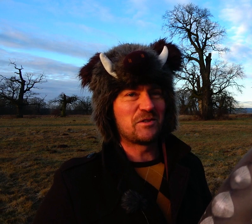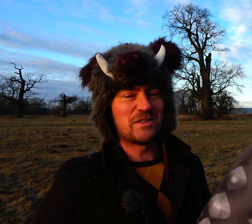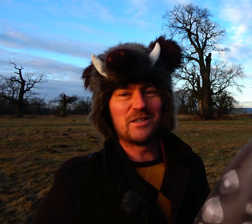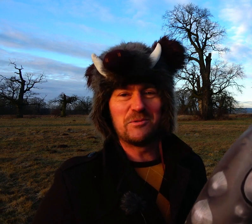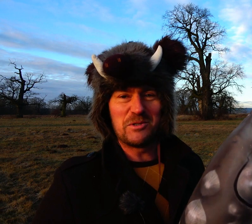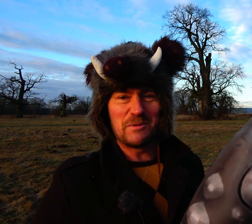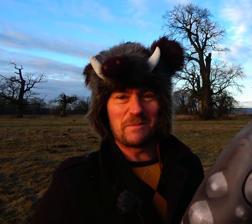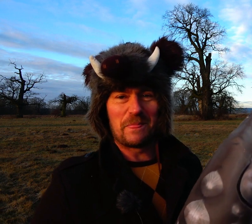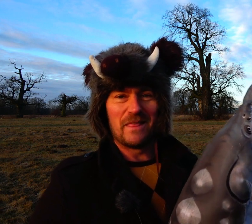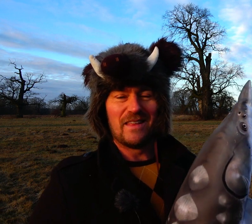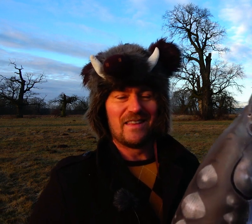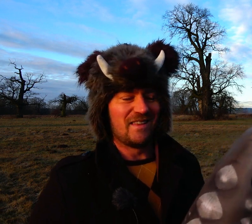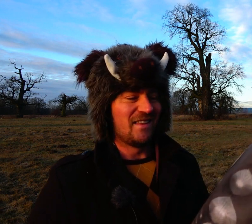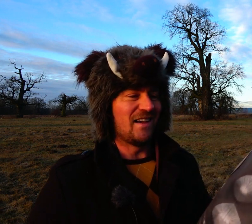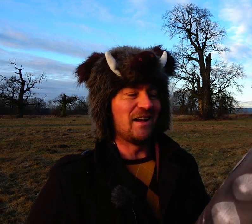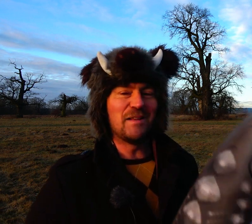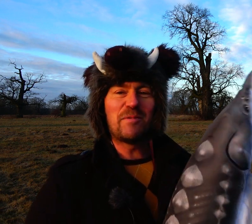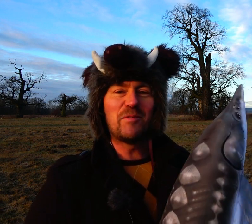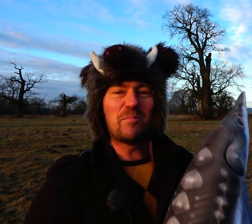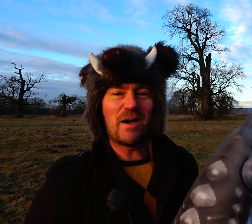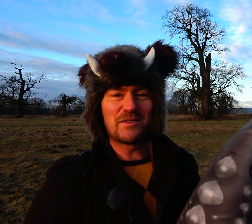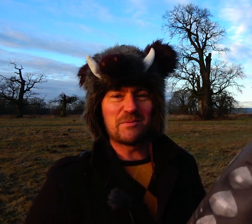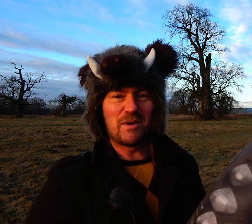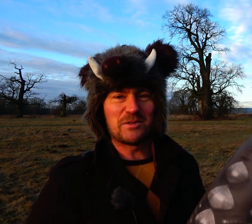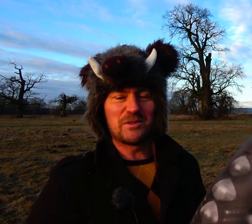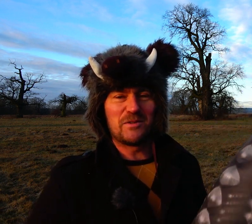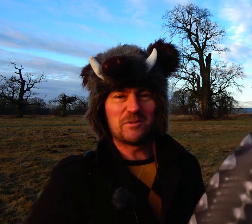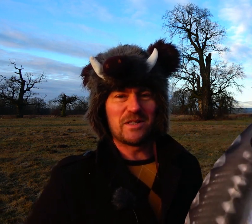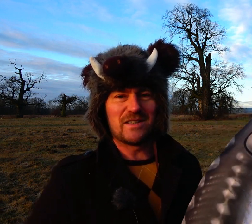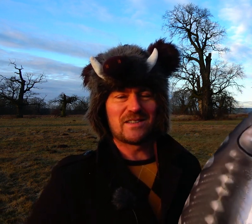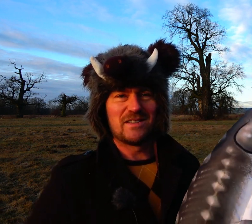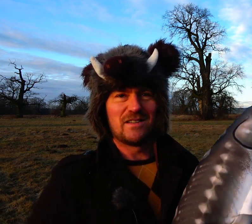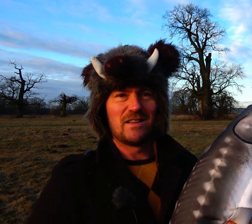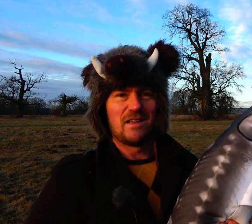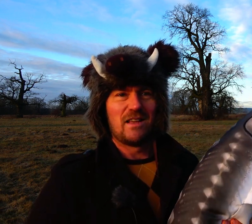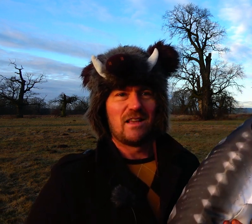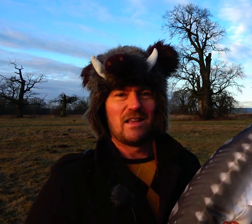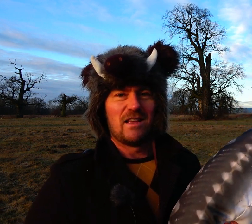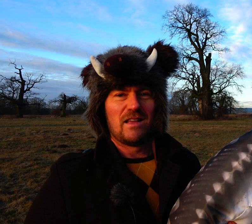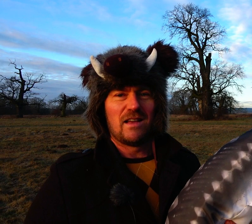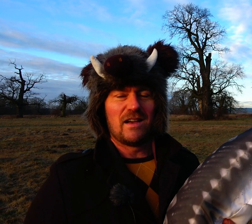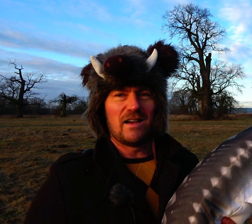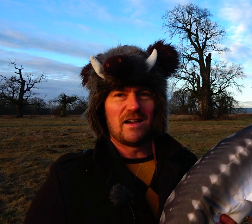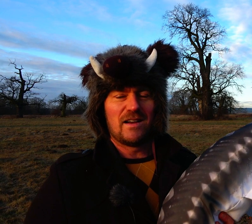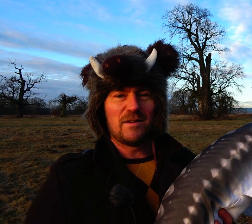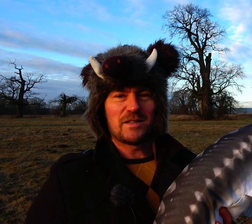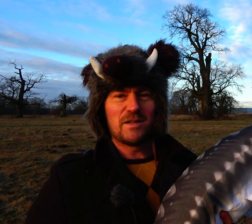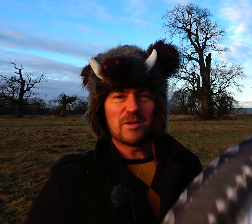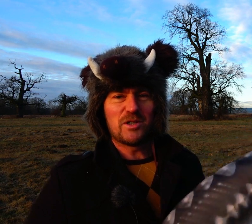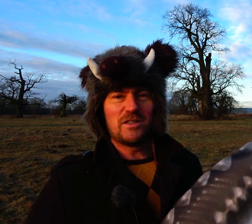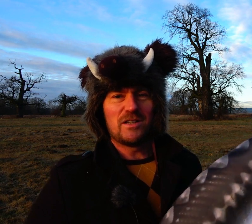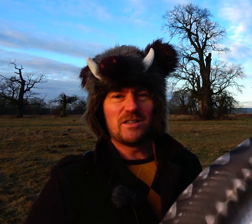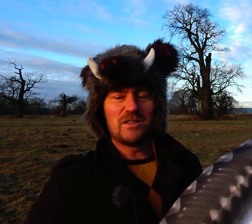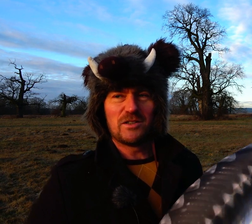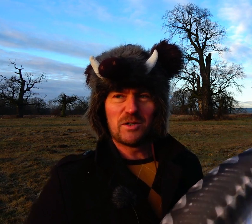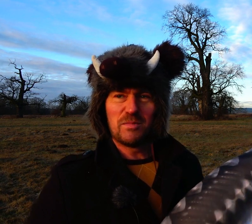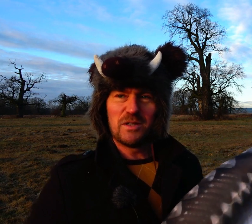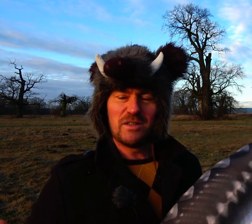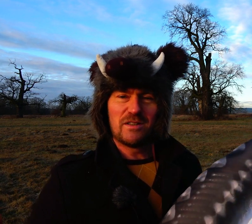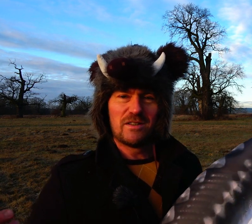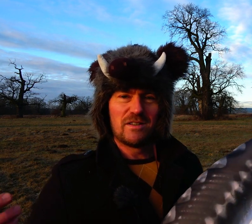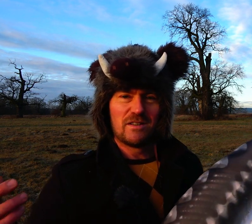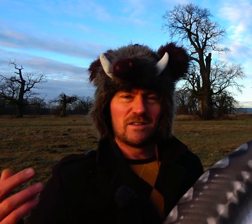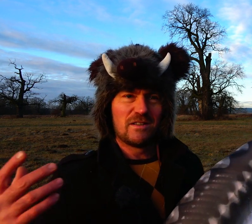nie wszystkich ludzi. Ale na pewno bardzo, bardzo z wielu z nas. Ale mam takie marzenie,